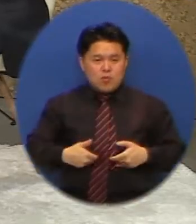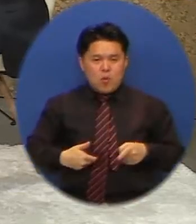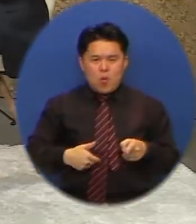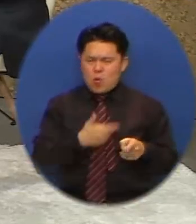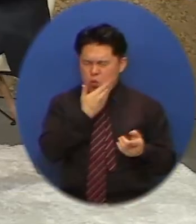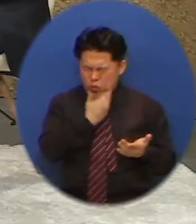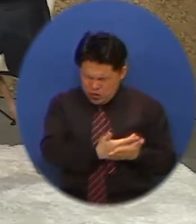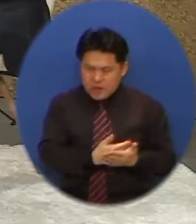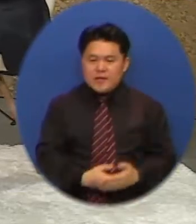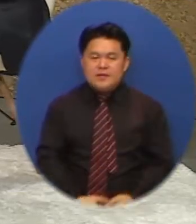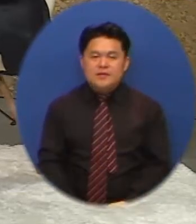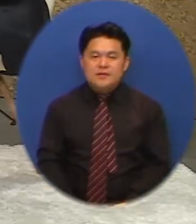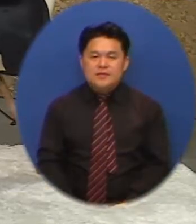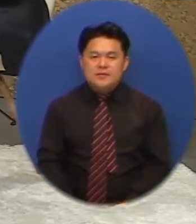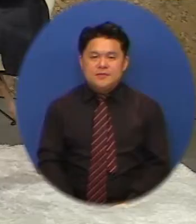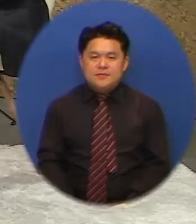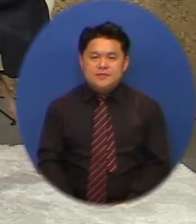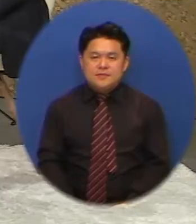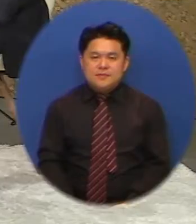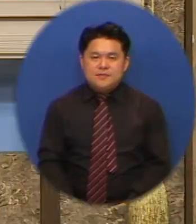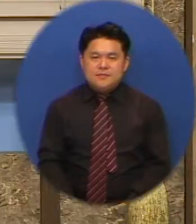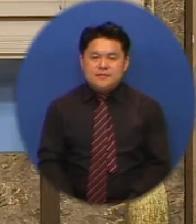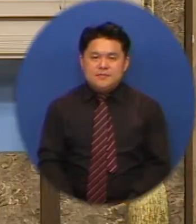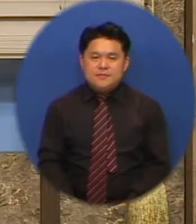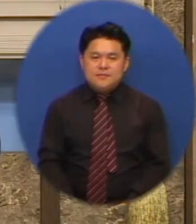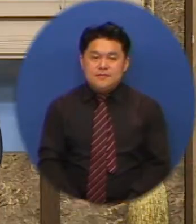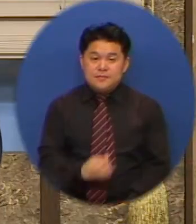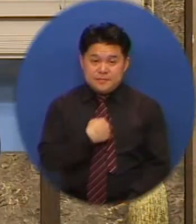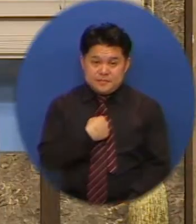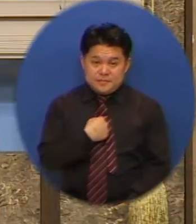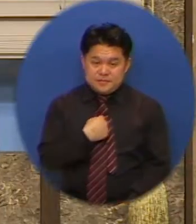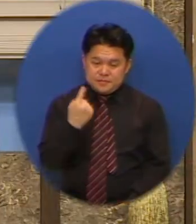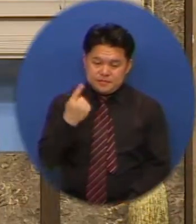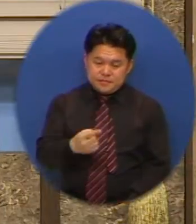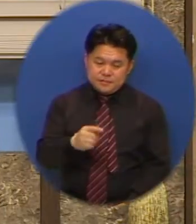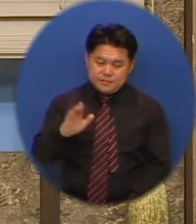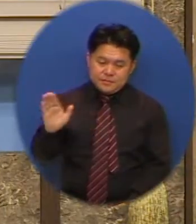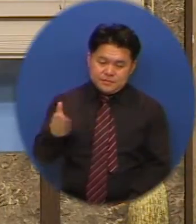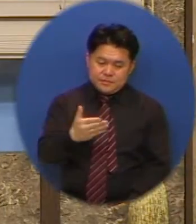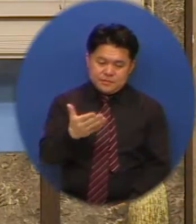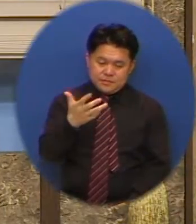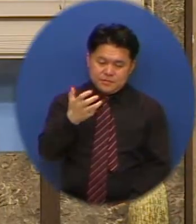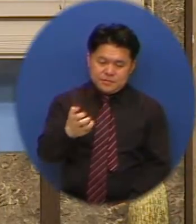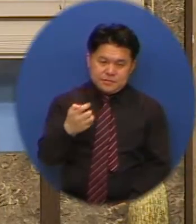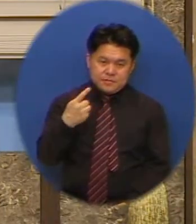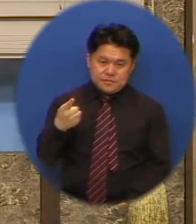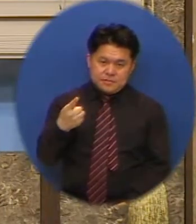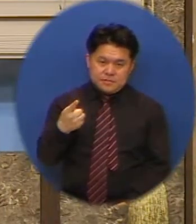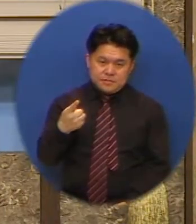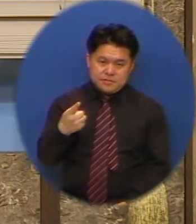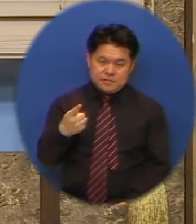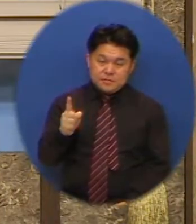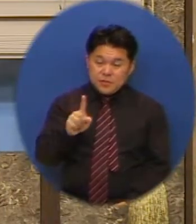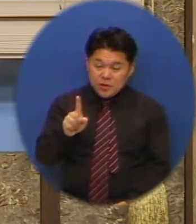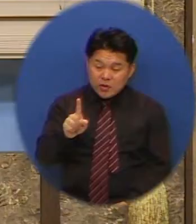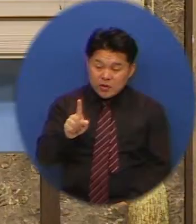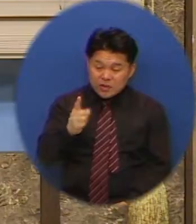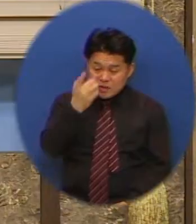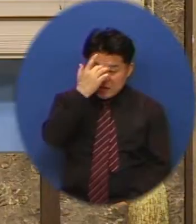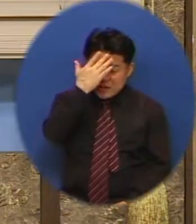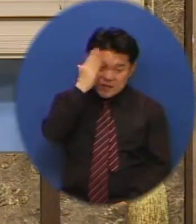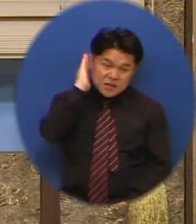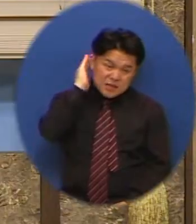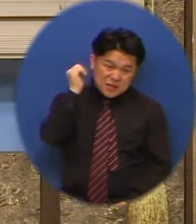이제 만들어 놓는 게 굉장히 중요합니다. 그래서 제가 이제 1981년도에 그 당시